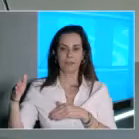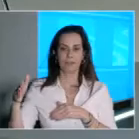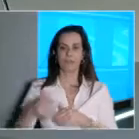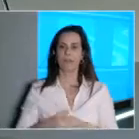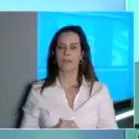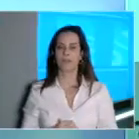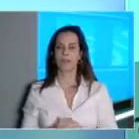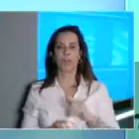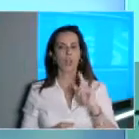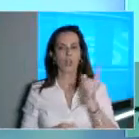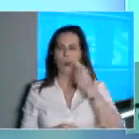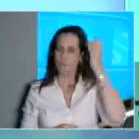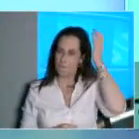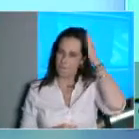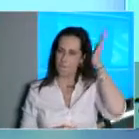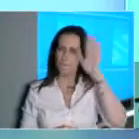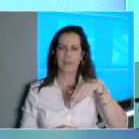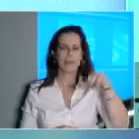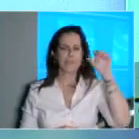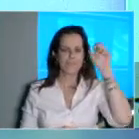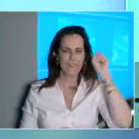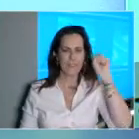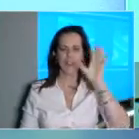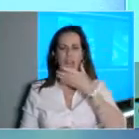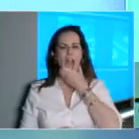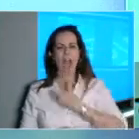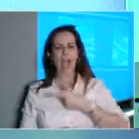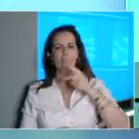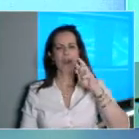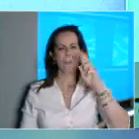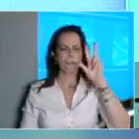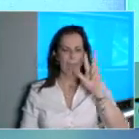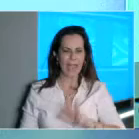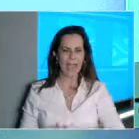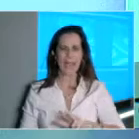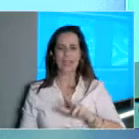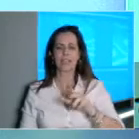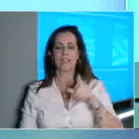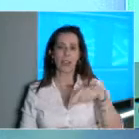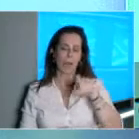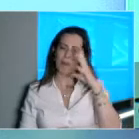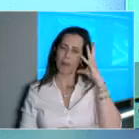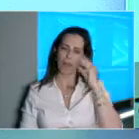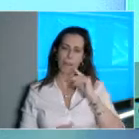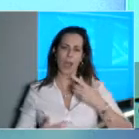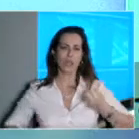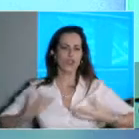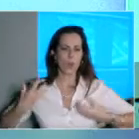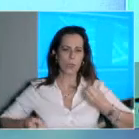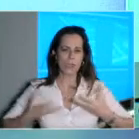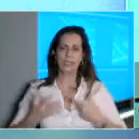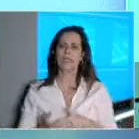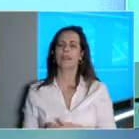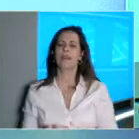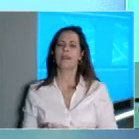מפלגות הימין, נפתלי בנט, איתמר בן גביר, סמוטריץ', הרב פרץ, פייגלין, משכשכים להנאתם בבריכה,